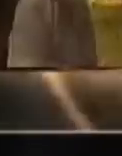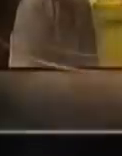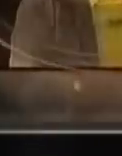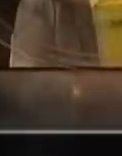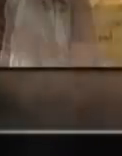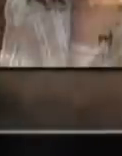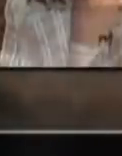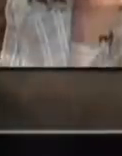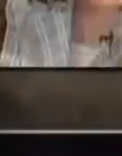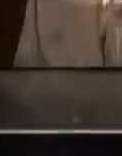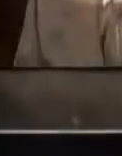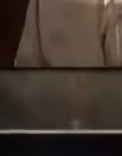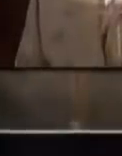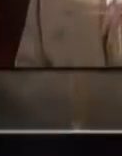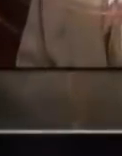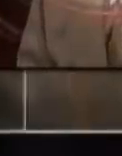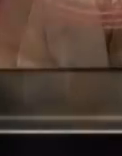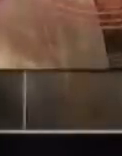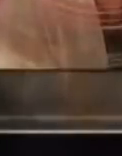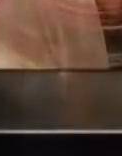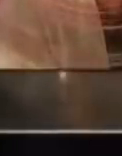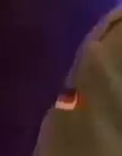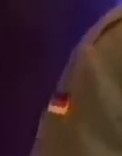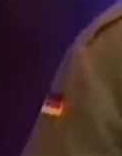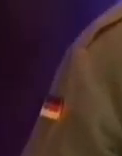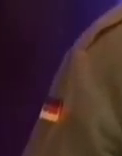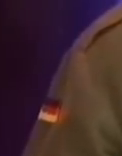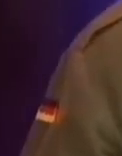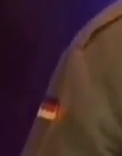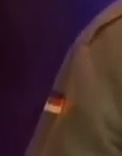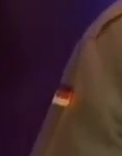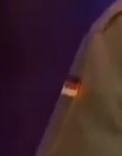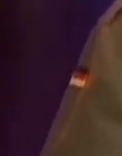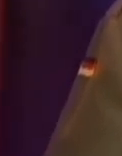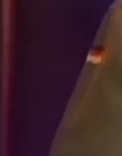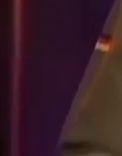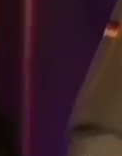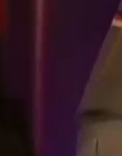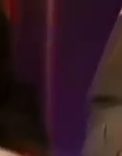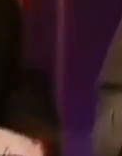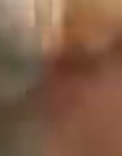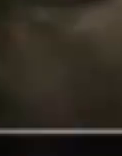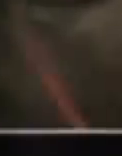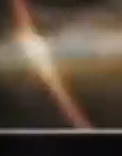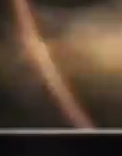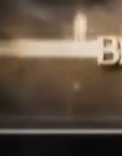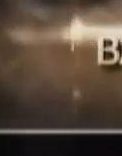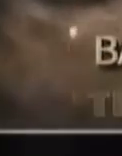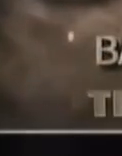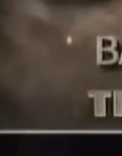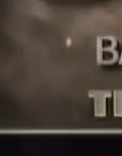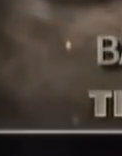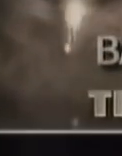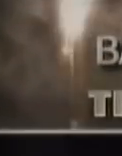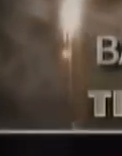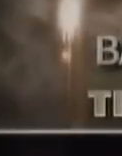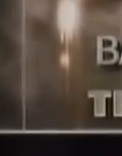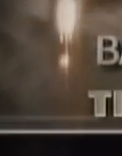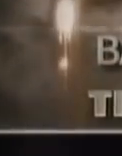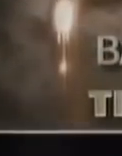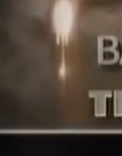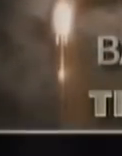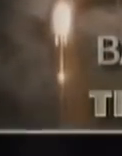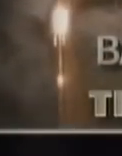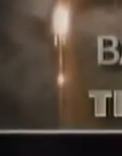ang paghaharap ng mga hasang utak at matatalas na dila. Kesa na, ang balila ng opinion dito sa Welo